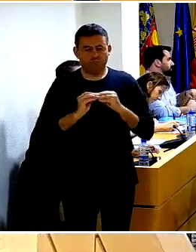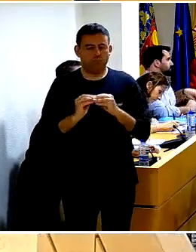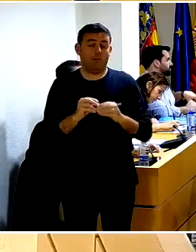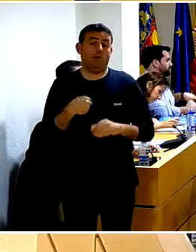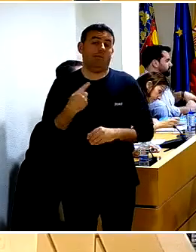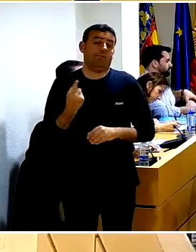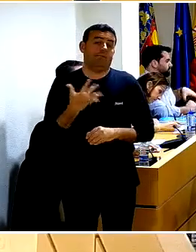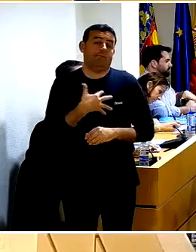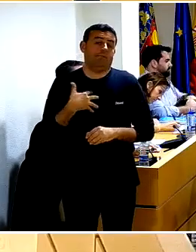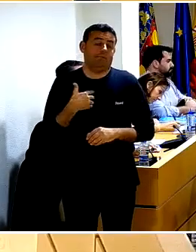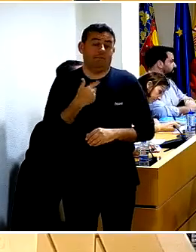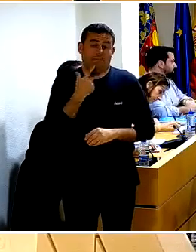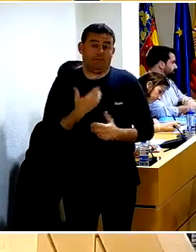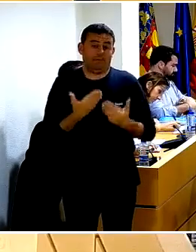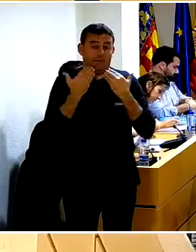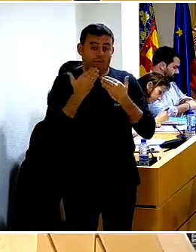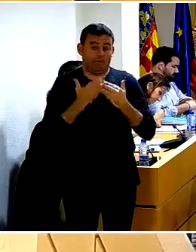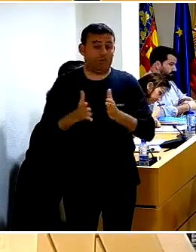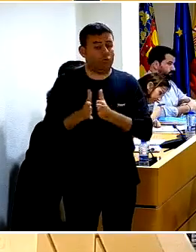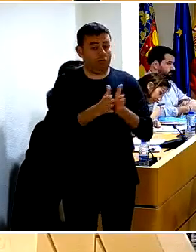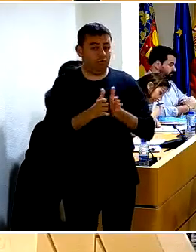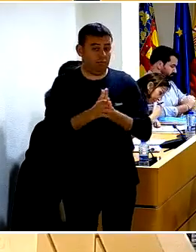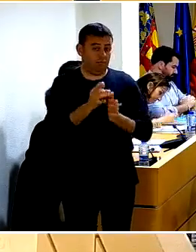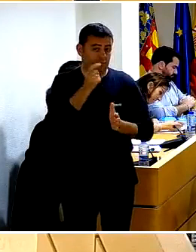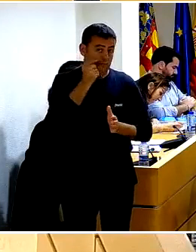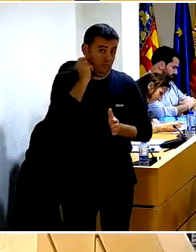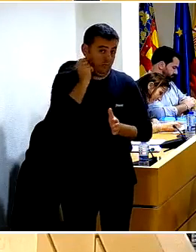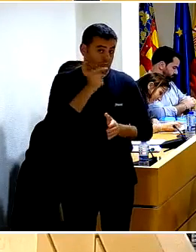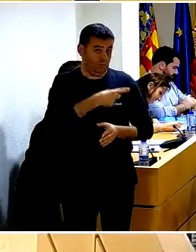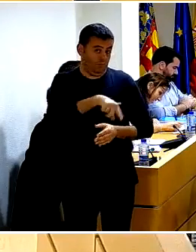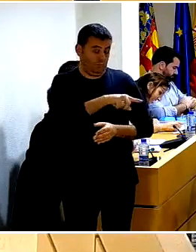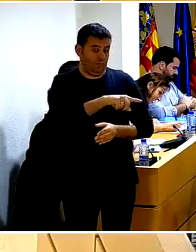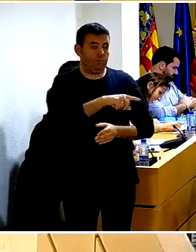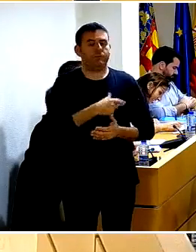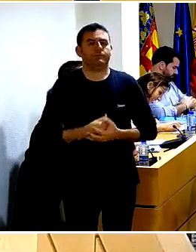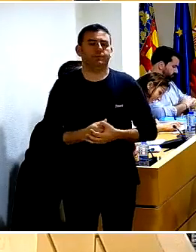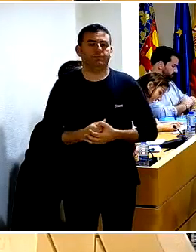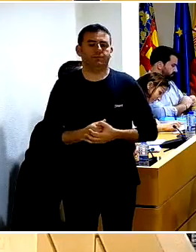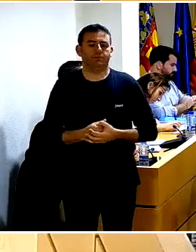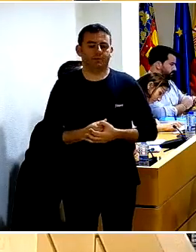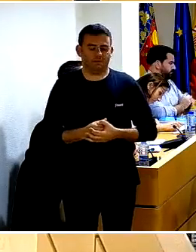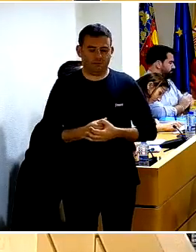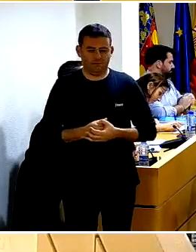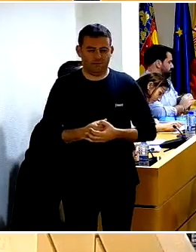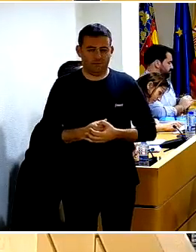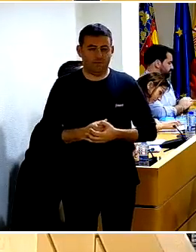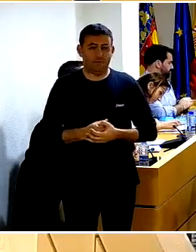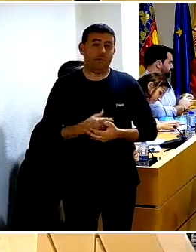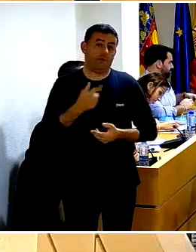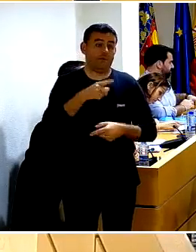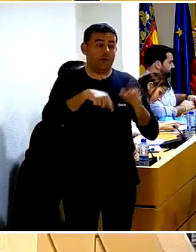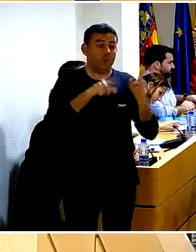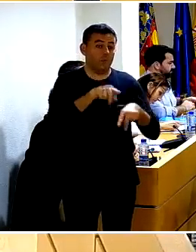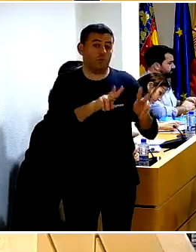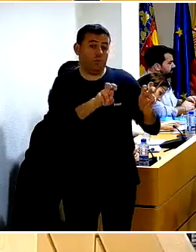un agraïment a vosaltres, companys i companyes, al que sou nous i als que ja coneixíem de la legislatura